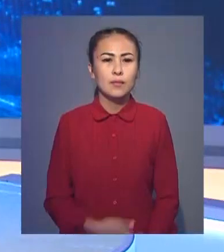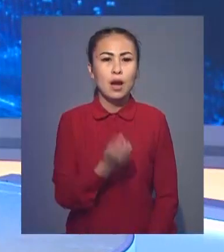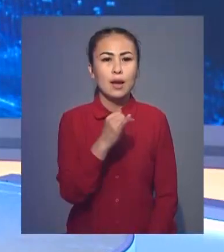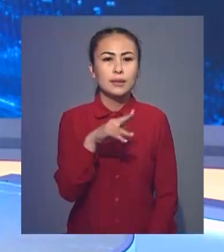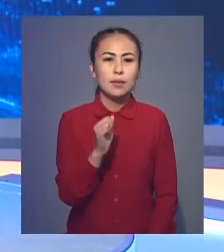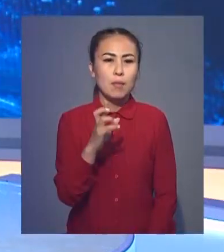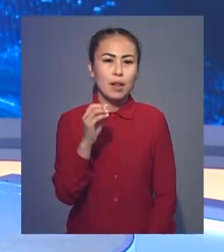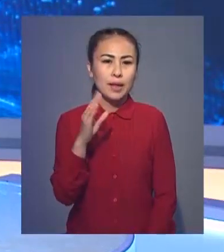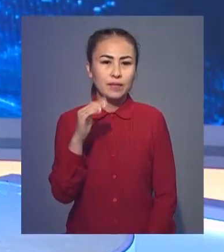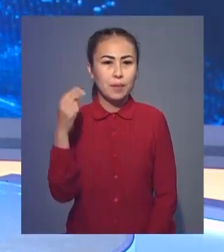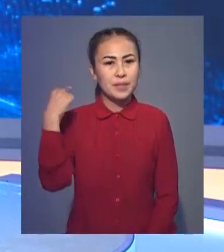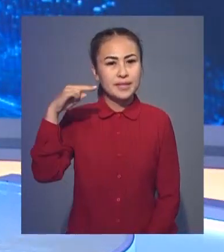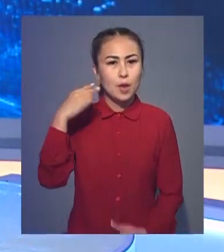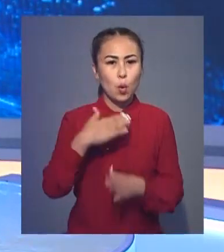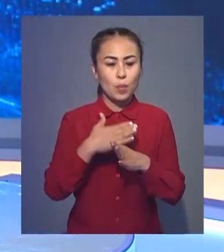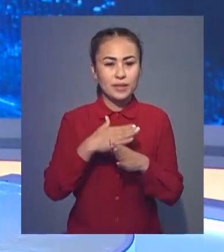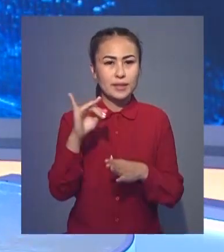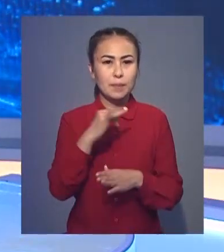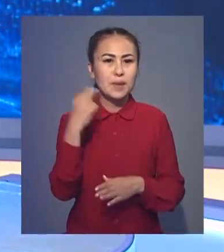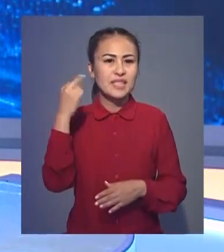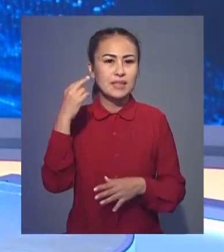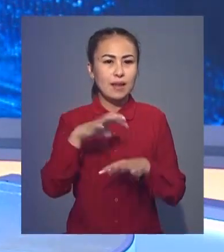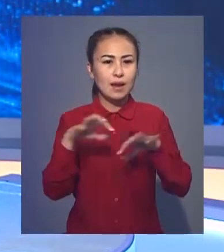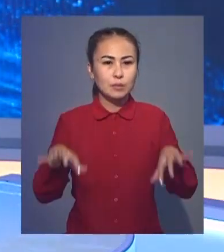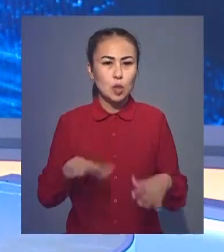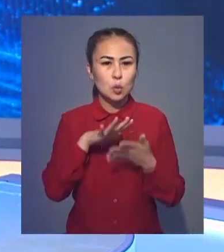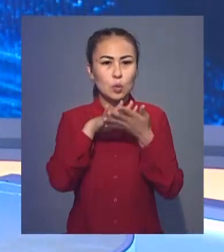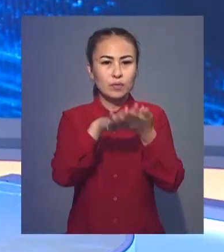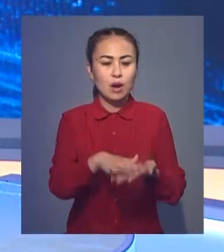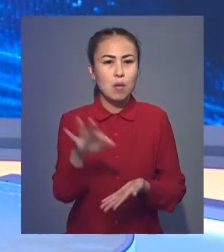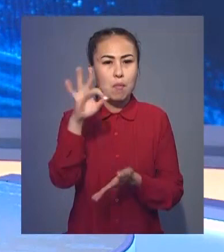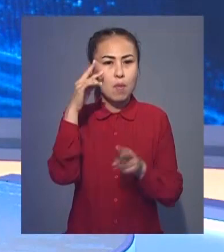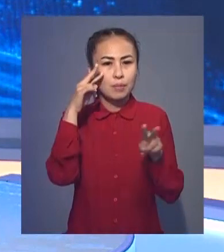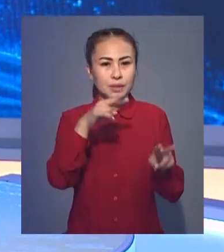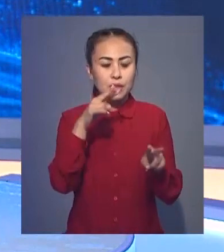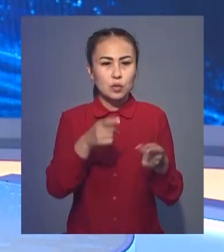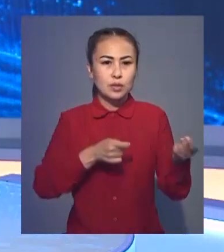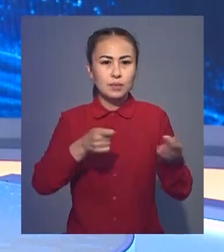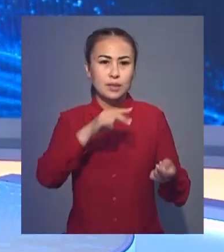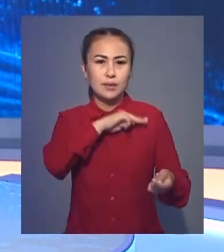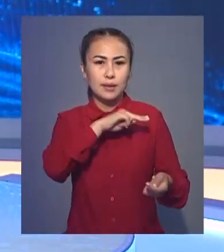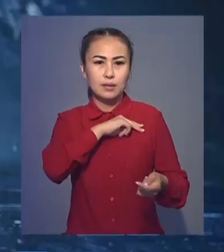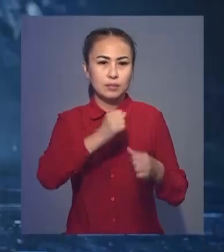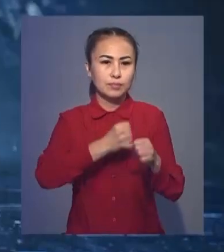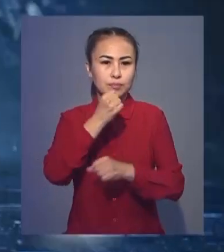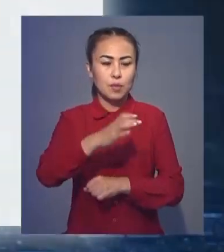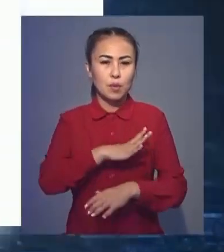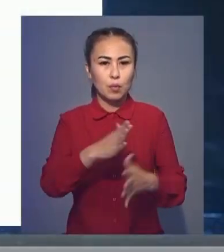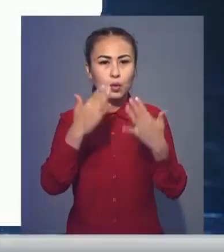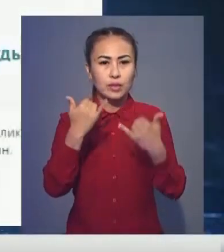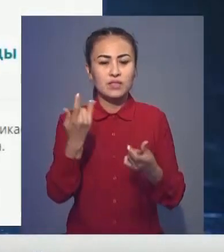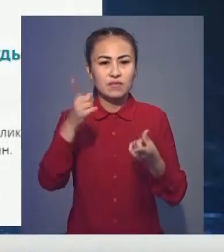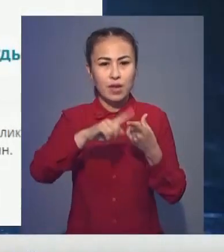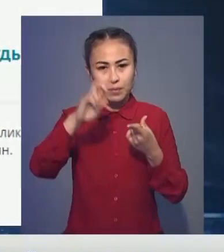Аида Балаева, президент көмекшісі, әрі президент әкімшілігінің өтініштерді қарауды бақылау бөлімінің менгерушісі қызметіне тағайындалды. Бүгін